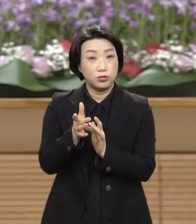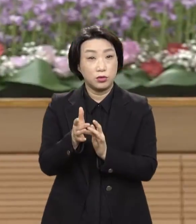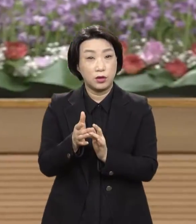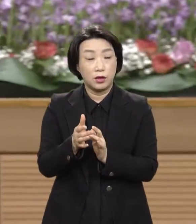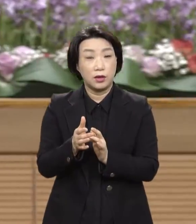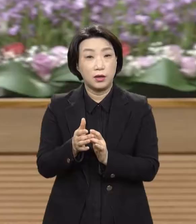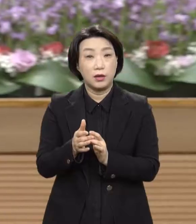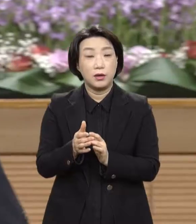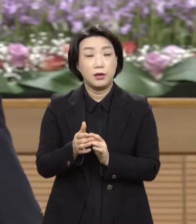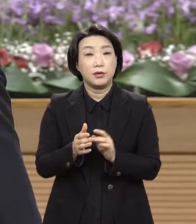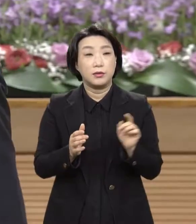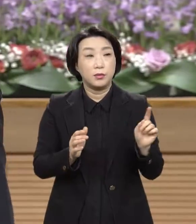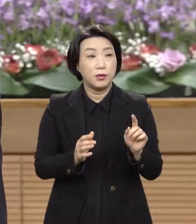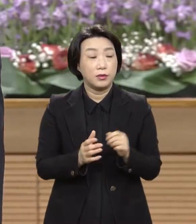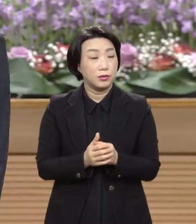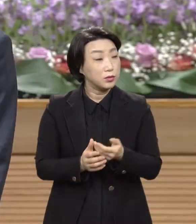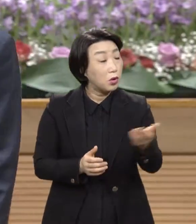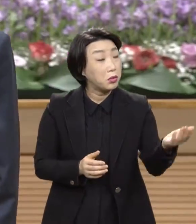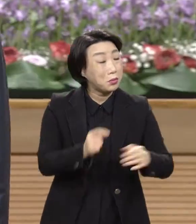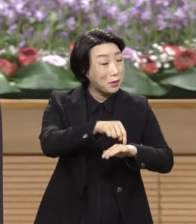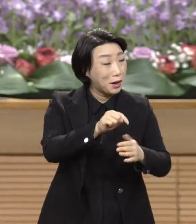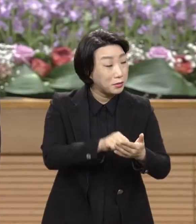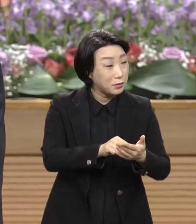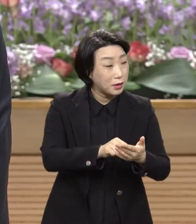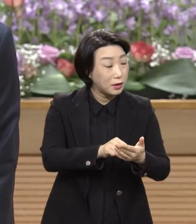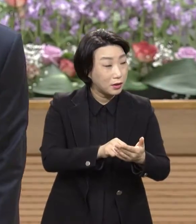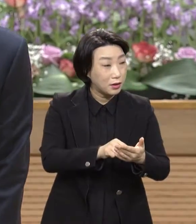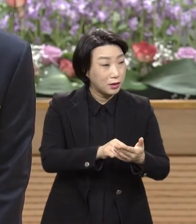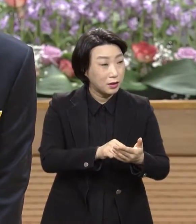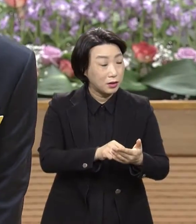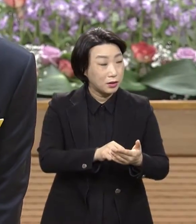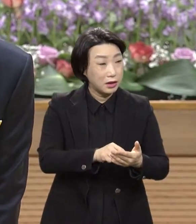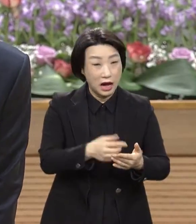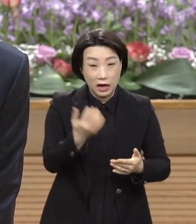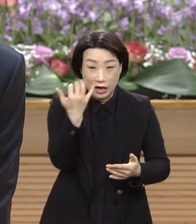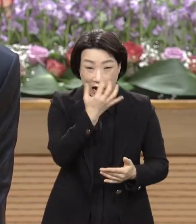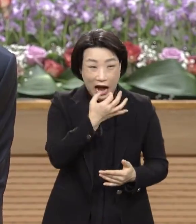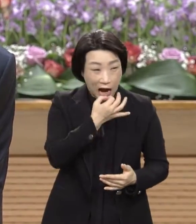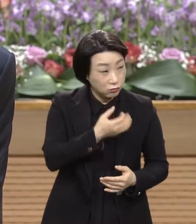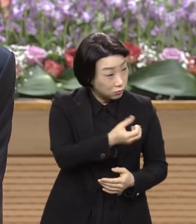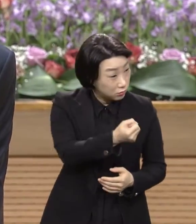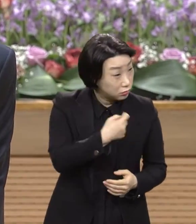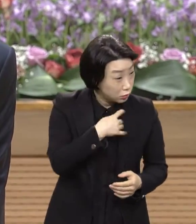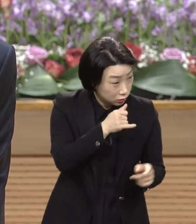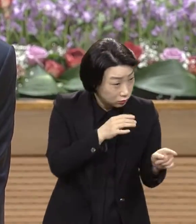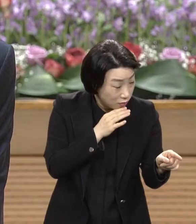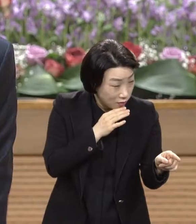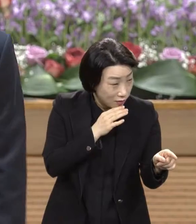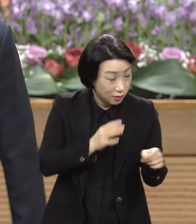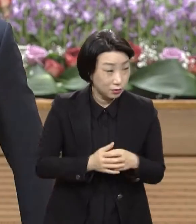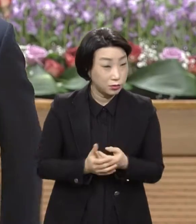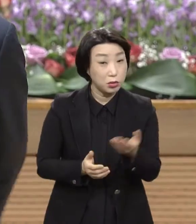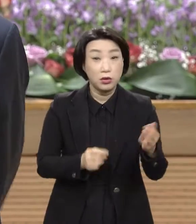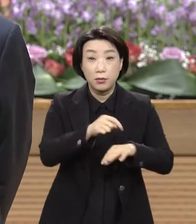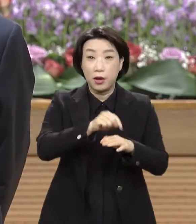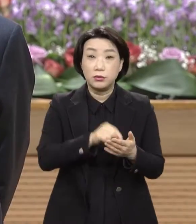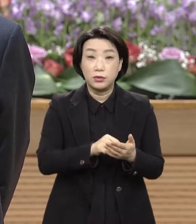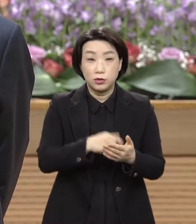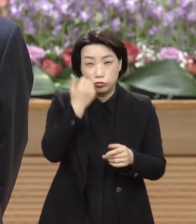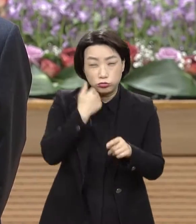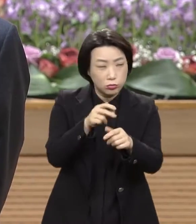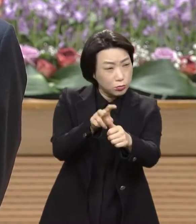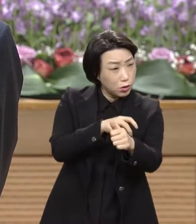예수님께서 네 마음으로 음료 품었잖아. 네 마음으로